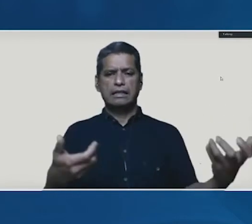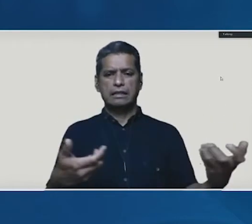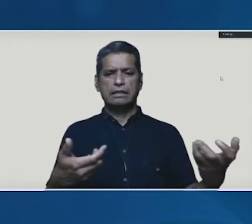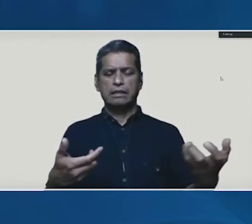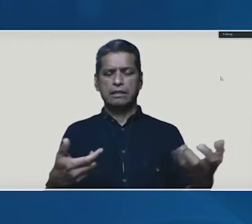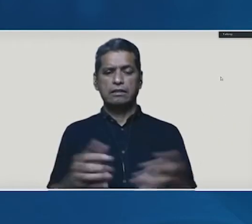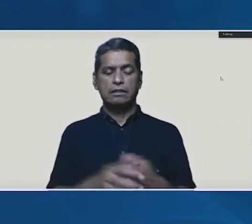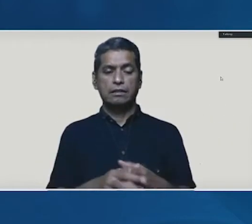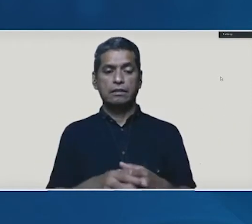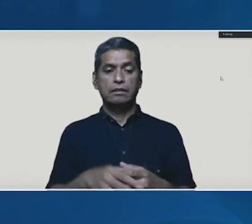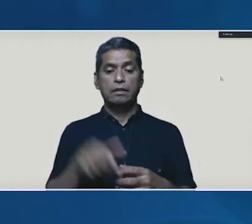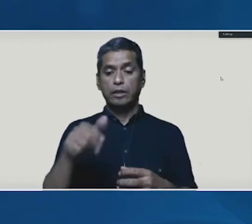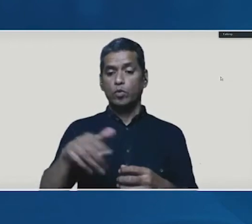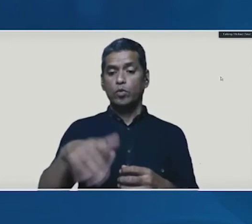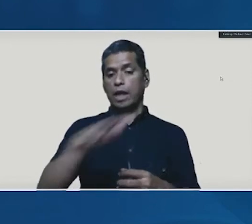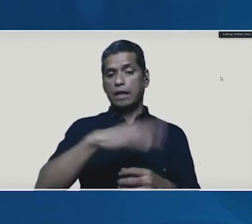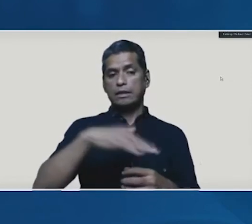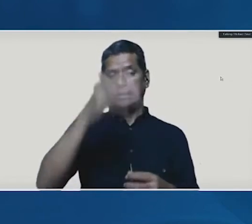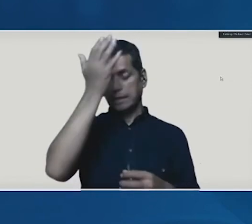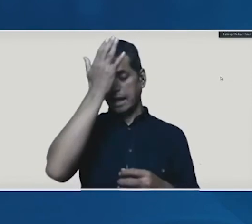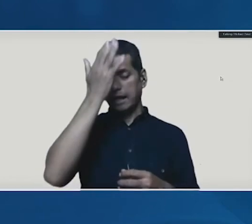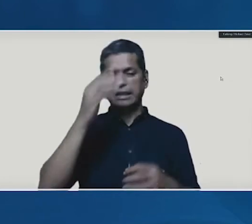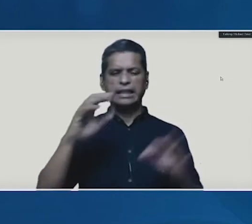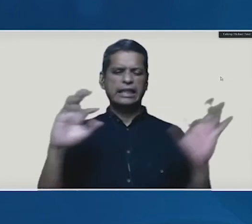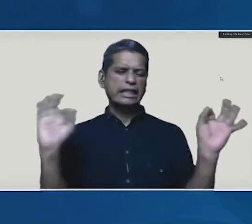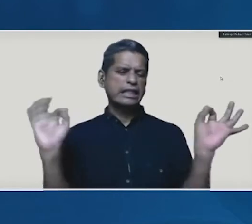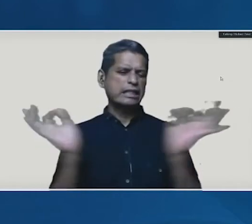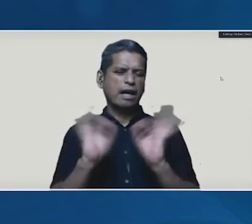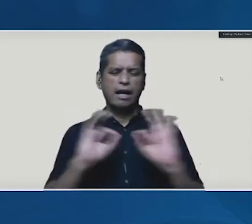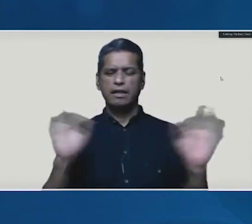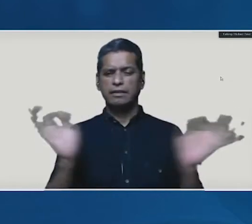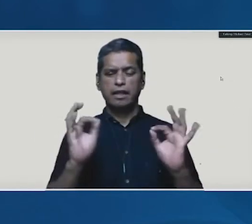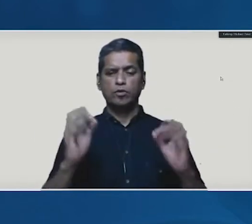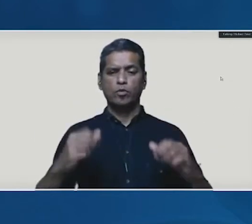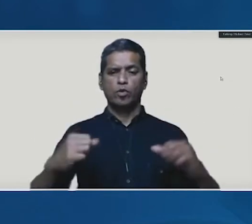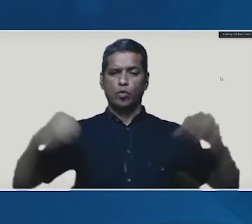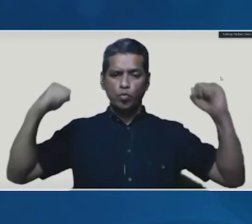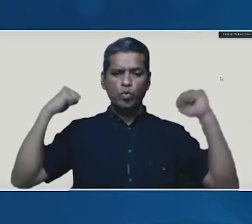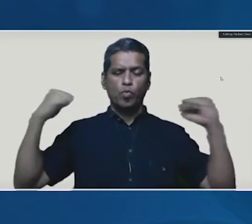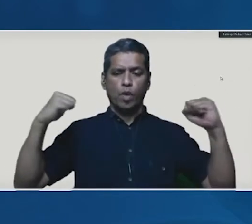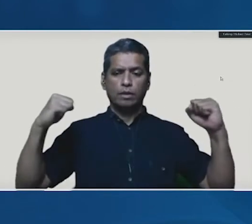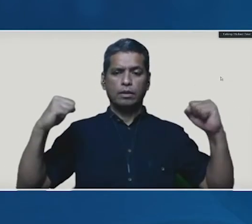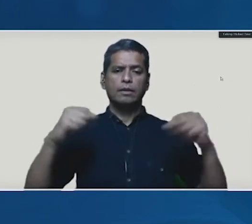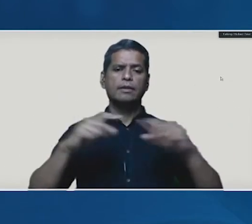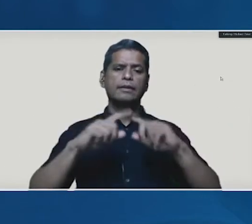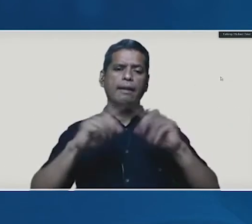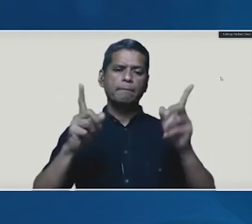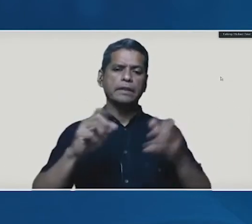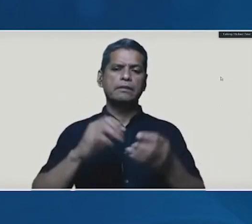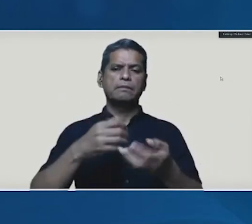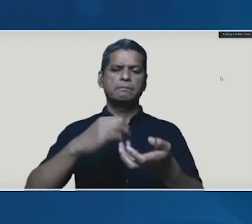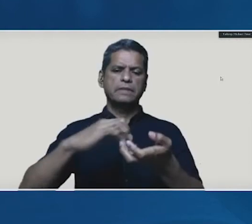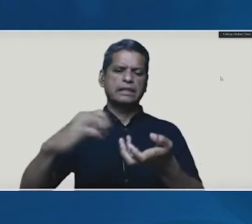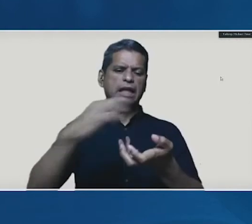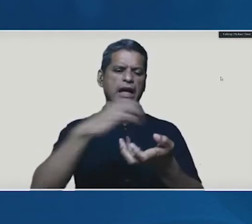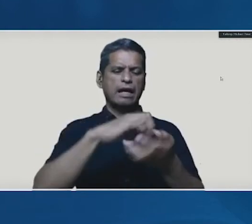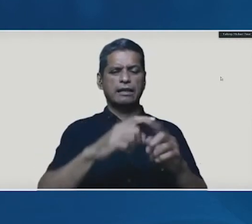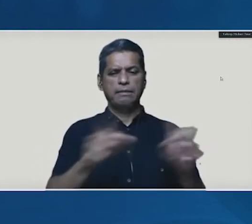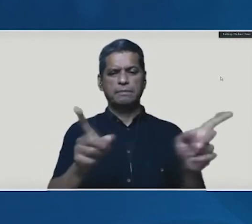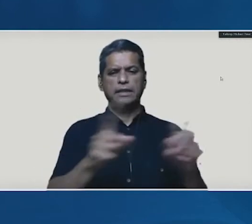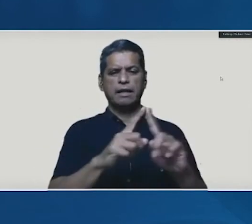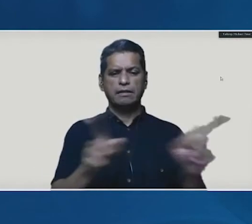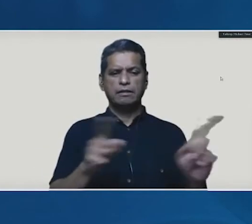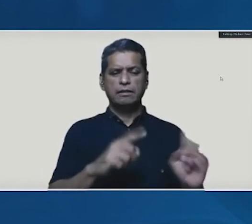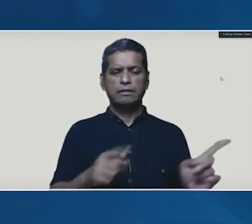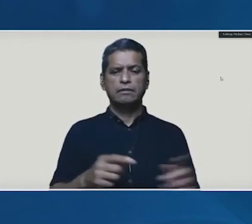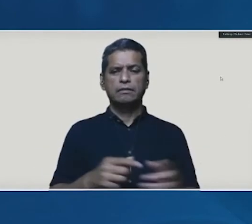powernya semua kerajaan itu terpecah-pecah khusus yang di Roma khusus yang di rumah